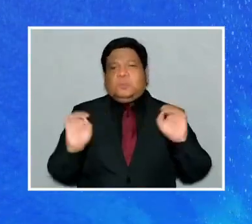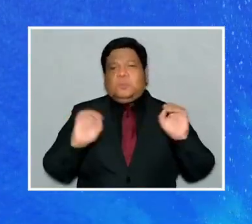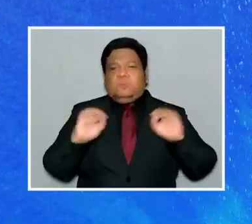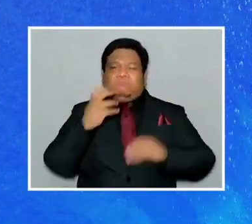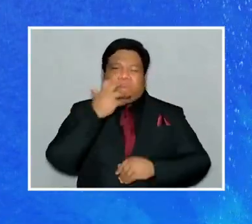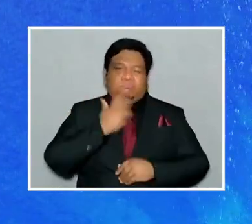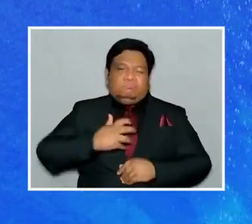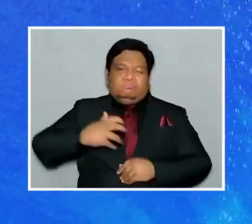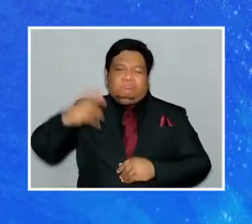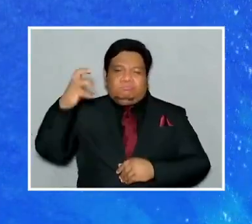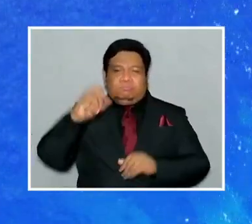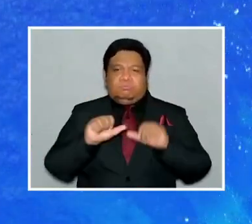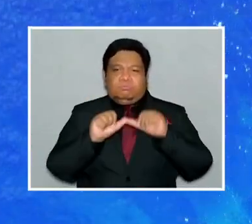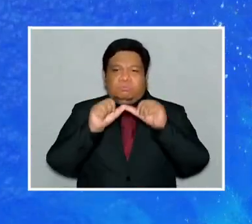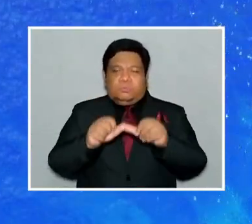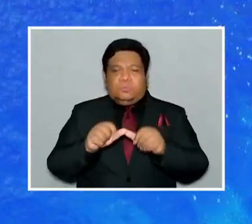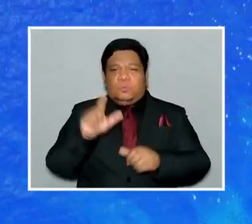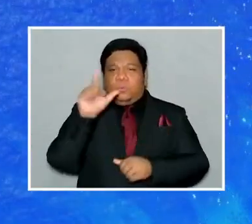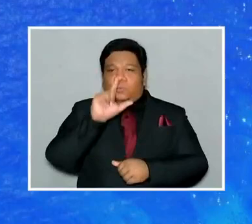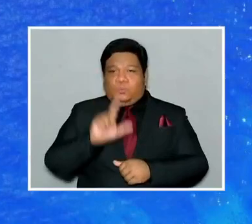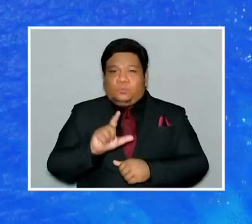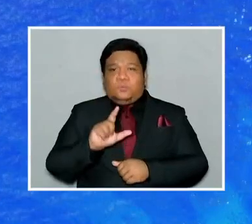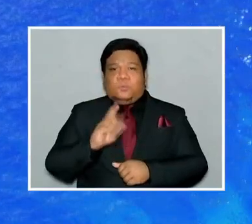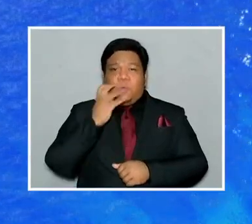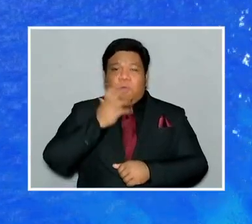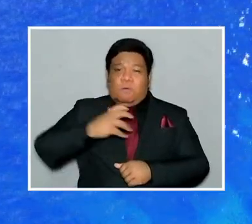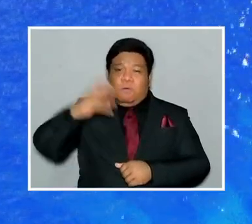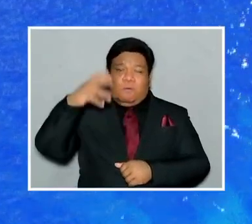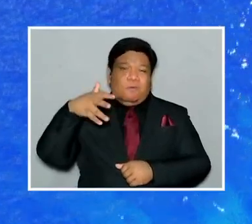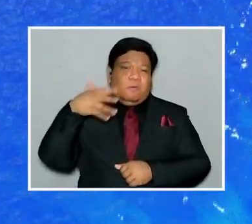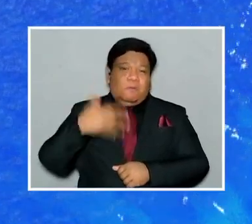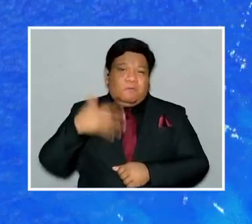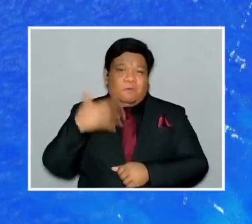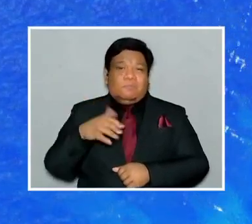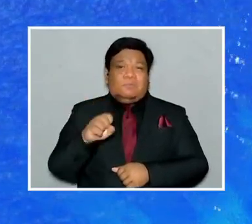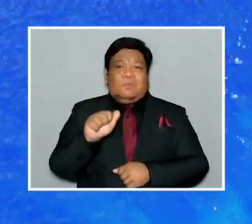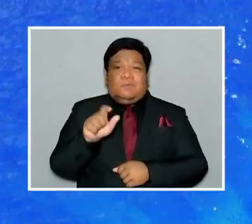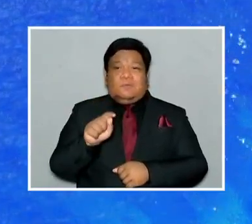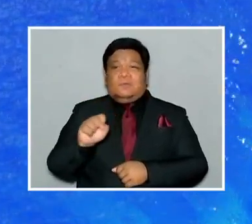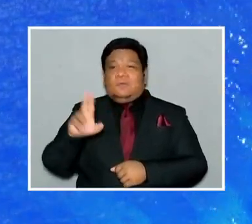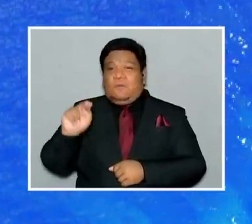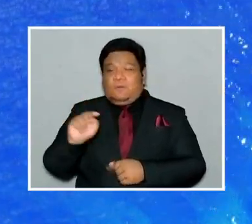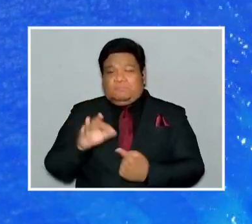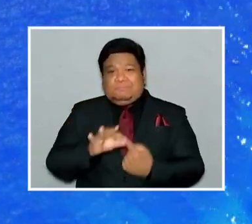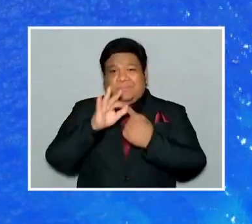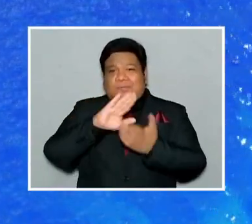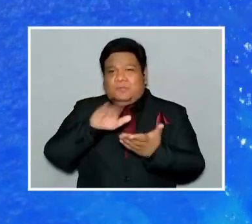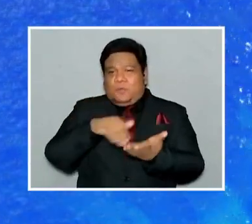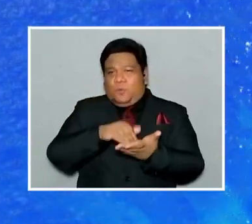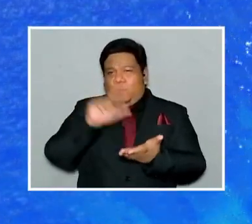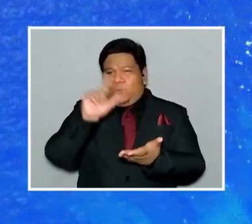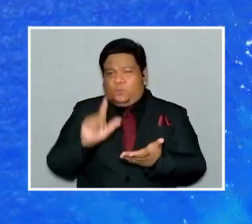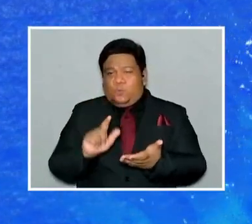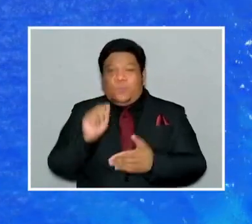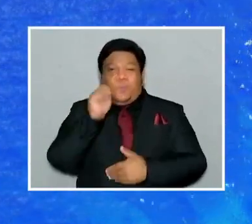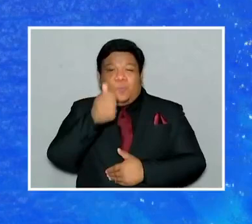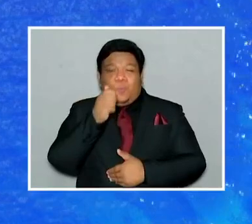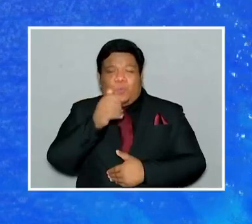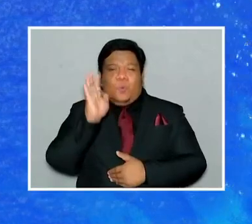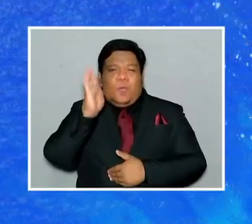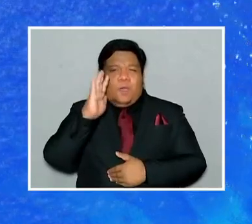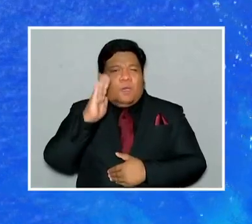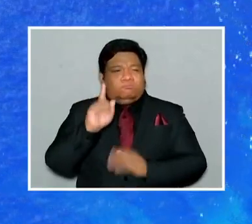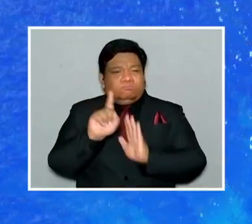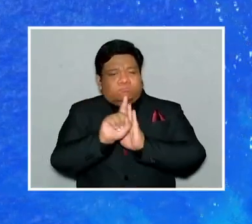Luzon. Dahil dito, maaraw po at mainit ngayong weekend, lalo na sa may Central Luzon, at bukas aabot hanggang 38